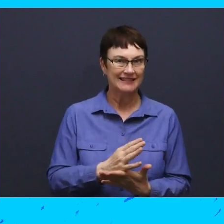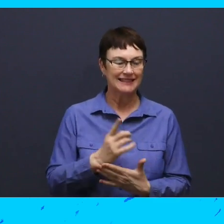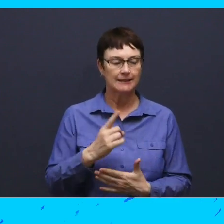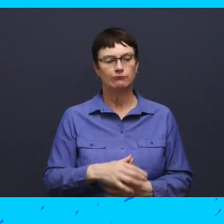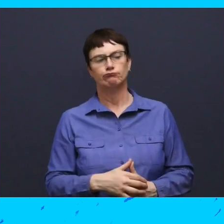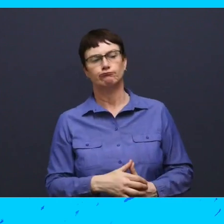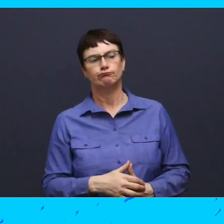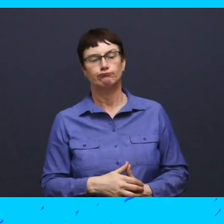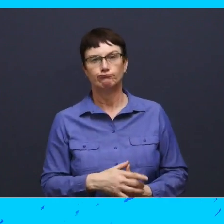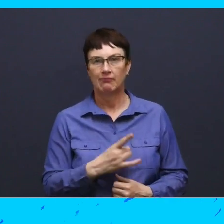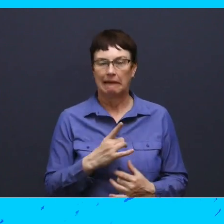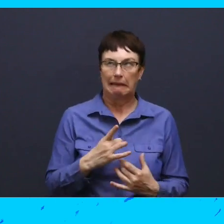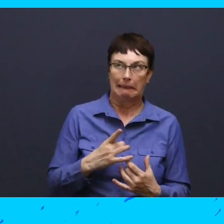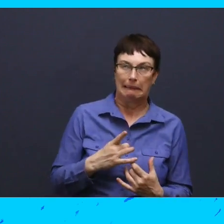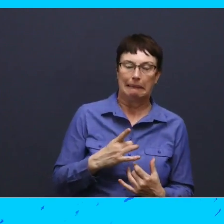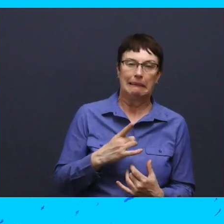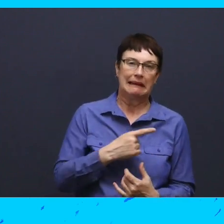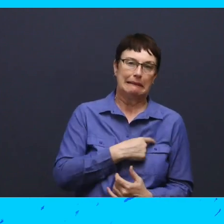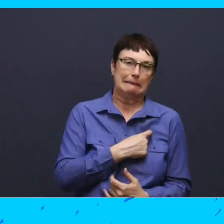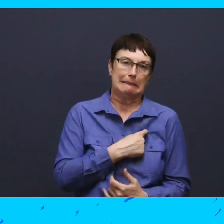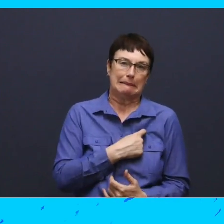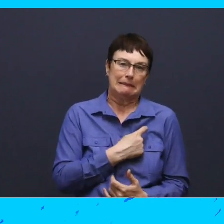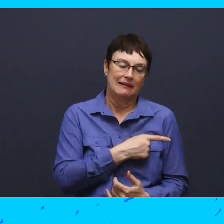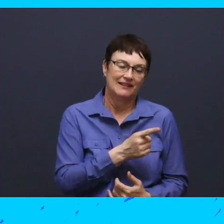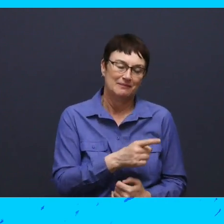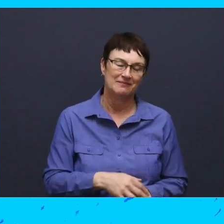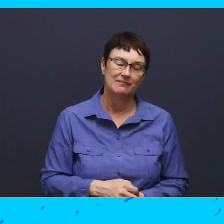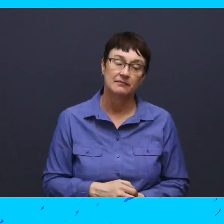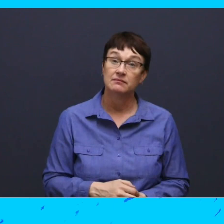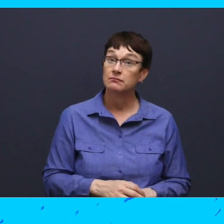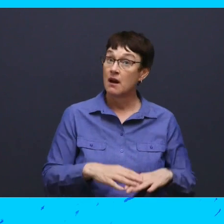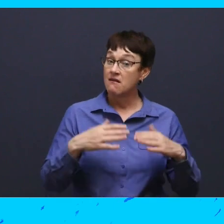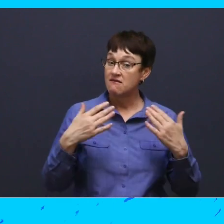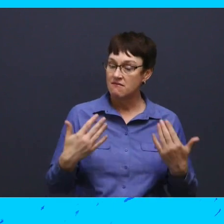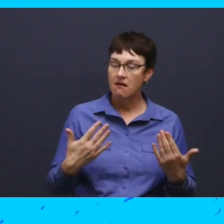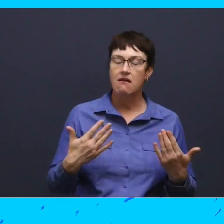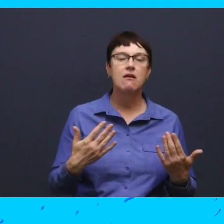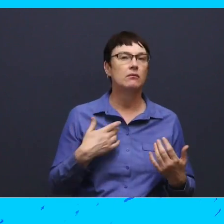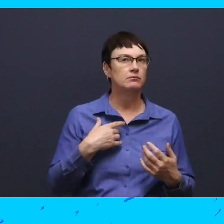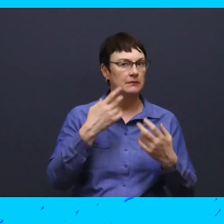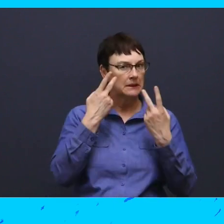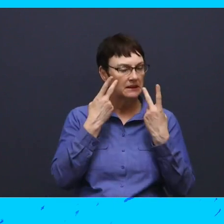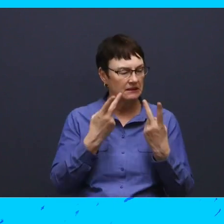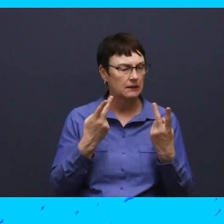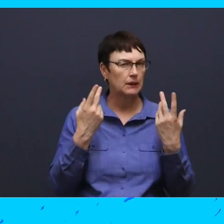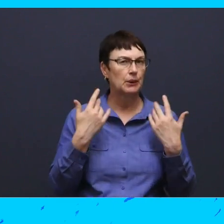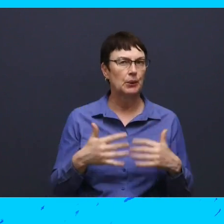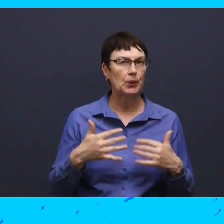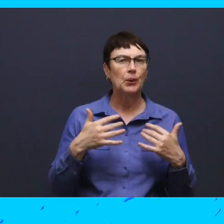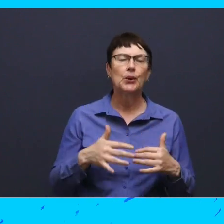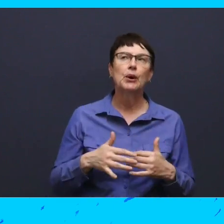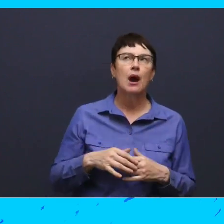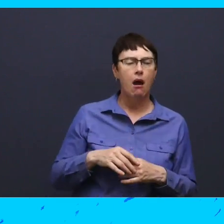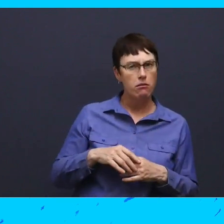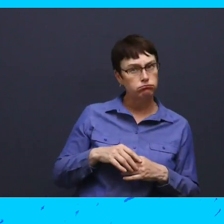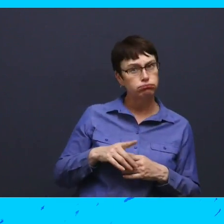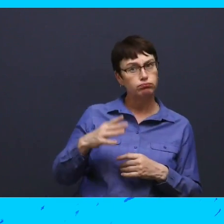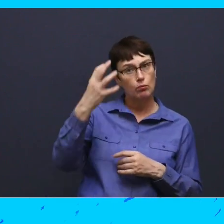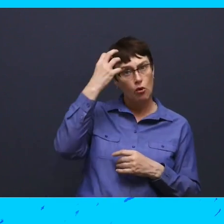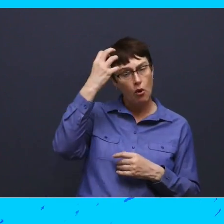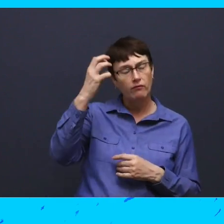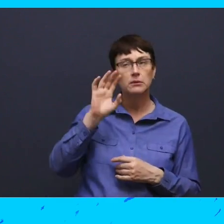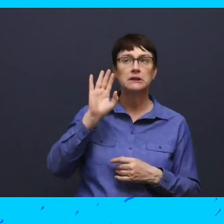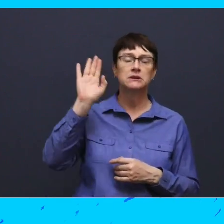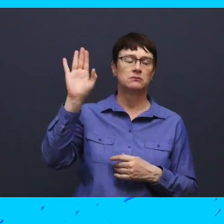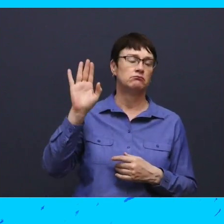aient accès aux produits. Et maintenant, nous travaillons avec la formation des professionnels qui sont dans